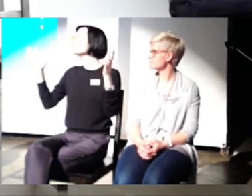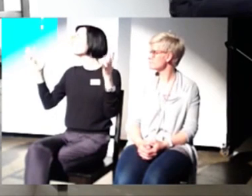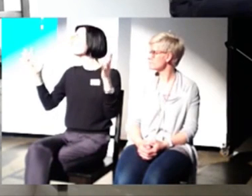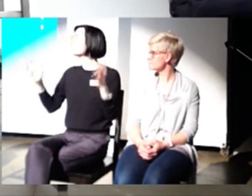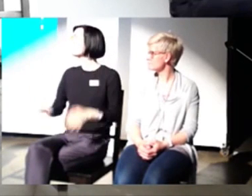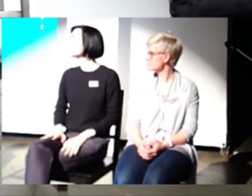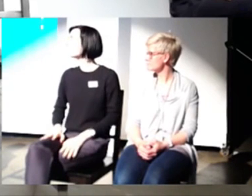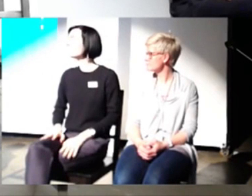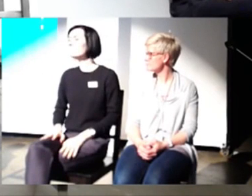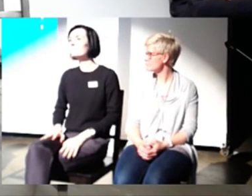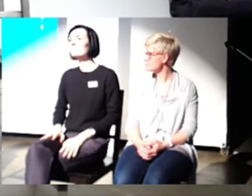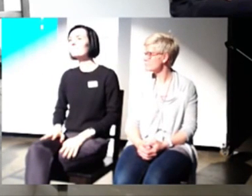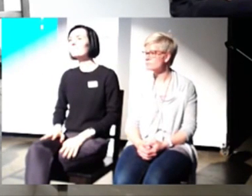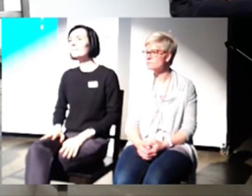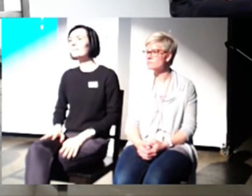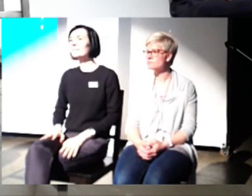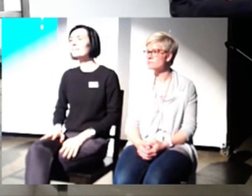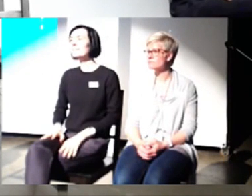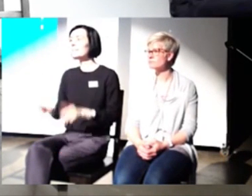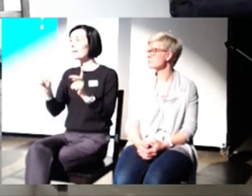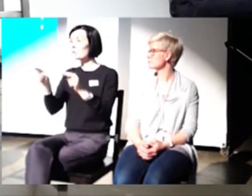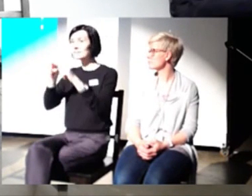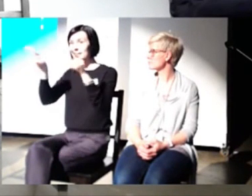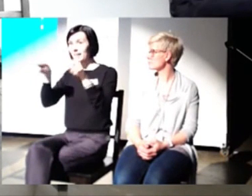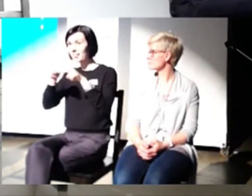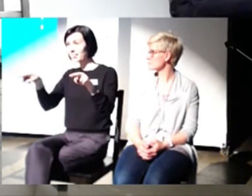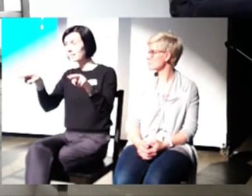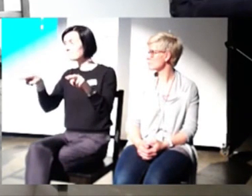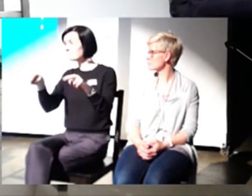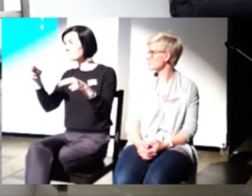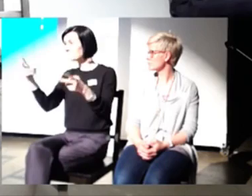Ja heipa myös sinne verkon kautta katsojille.